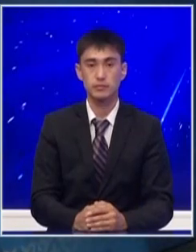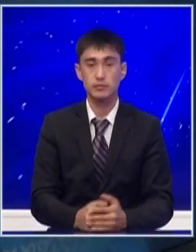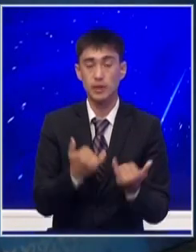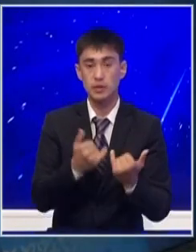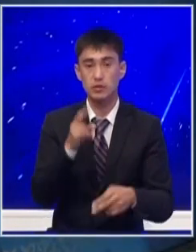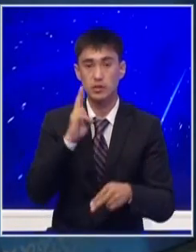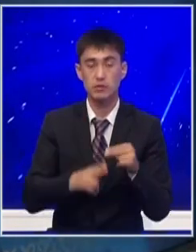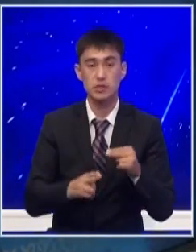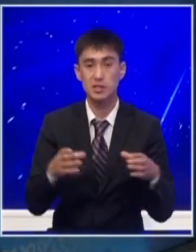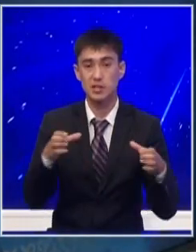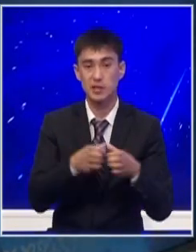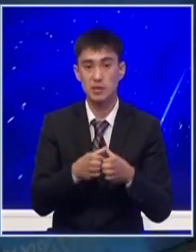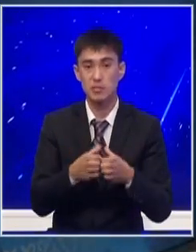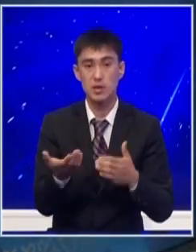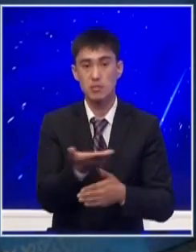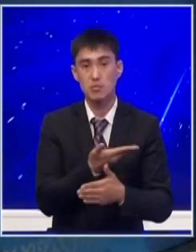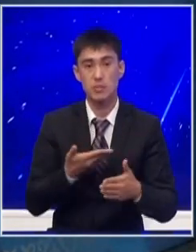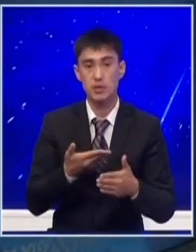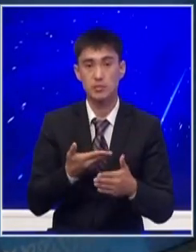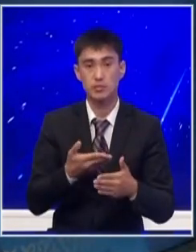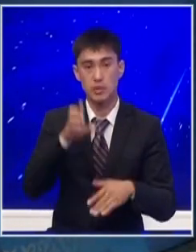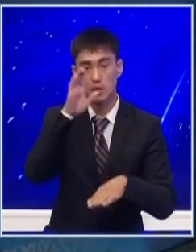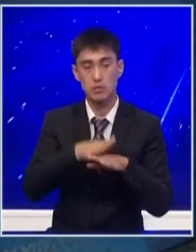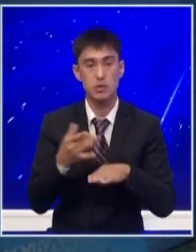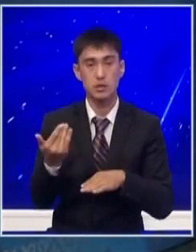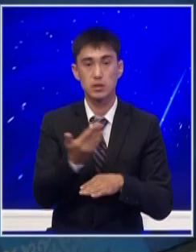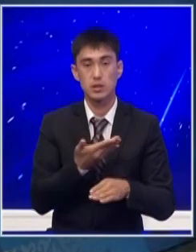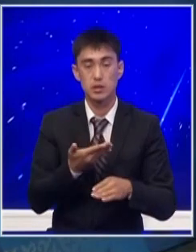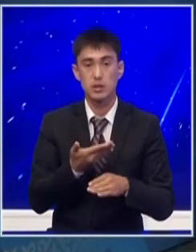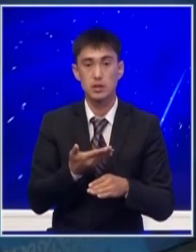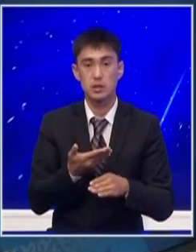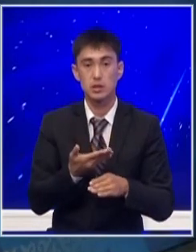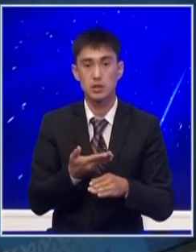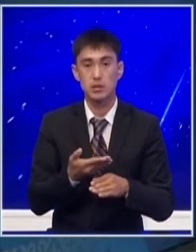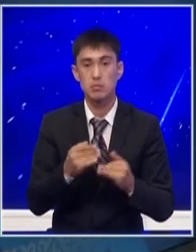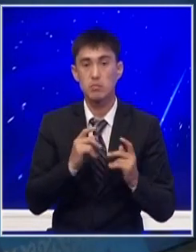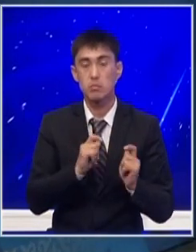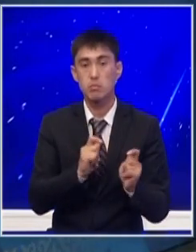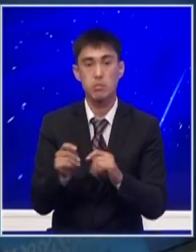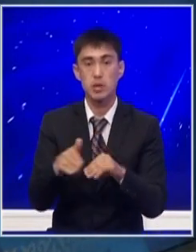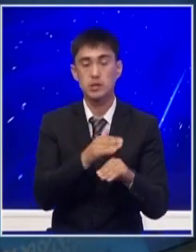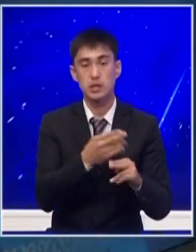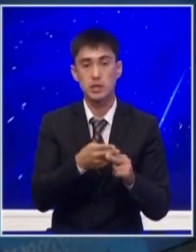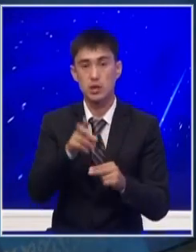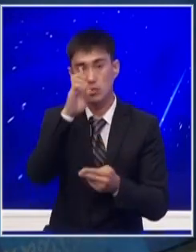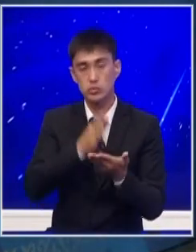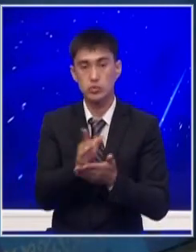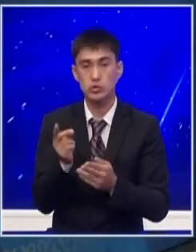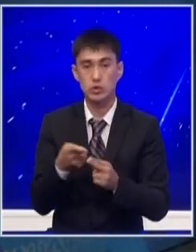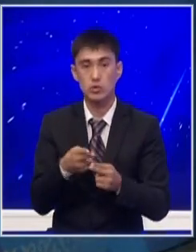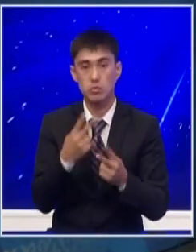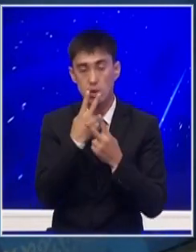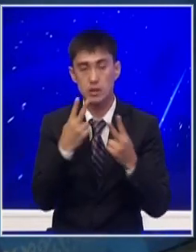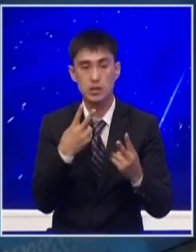Сегодня завершающий этап, мы вот в здании областного акимата поощрили тех государственных служащих, которые проявили в своей